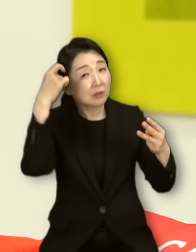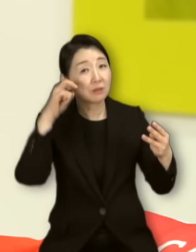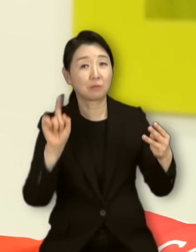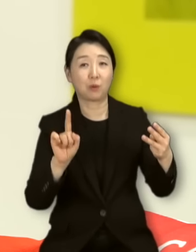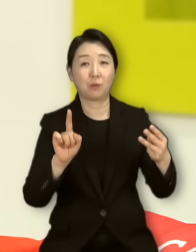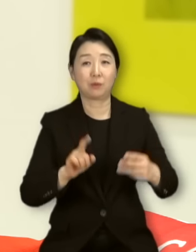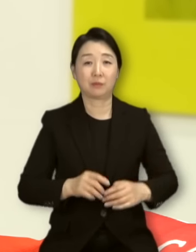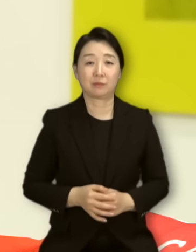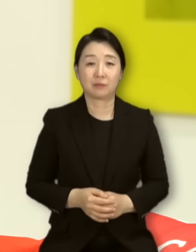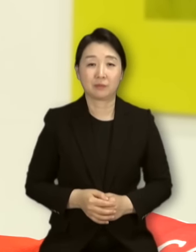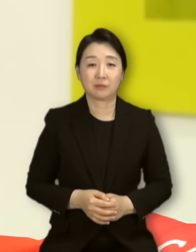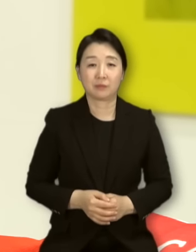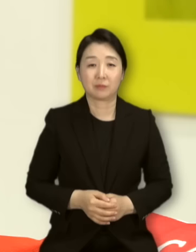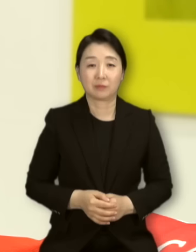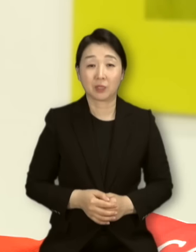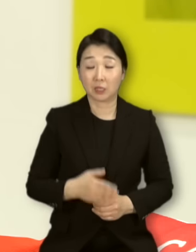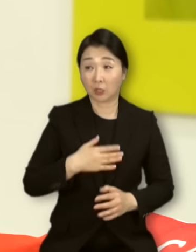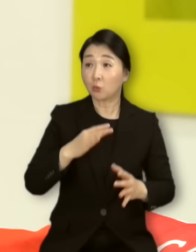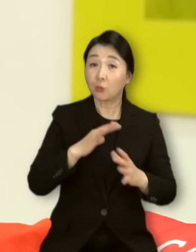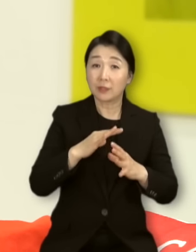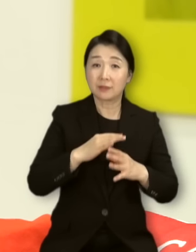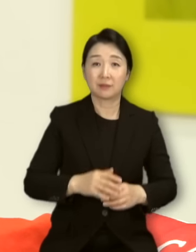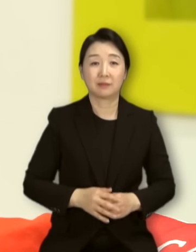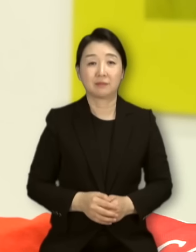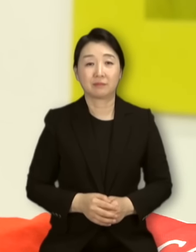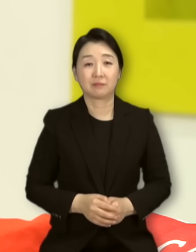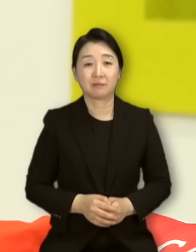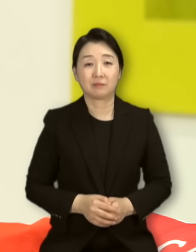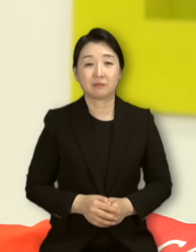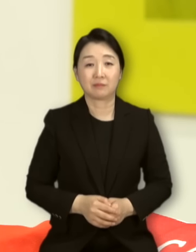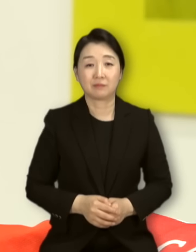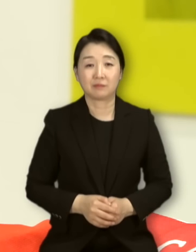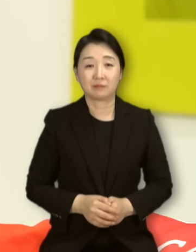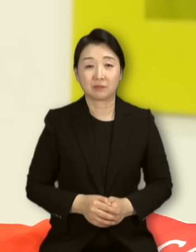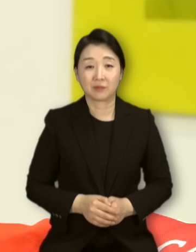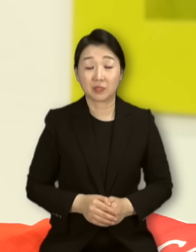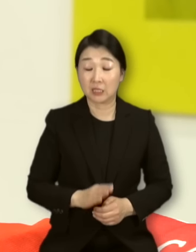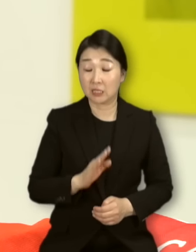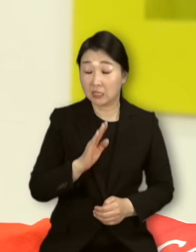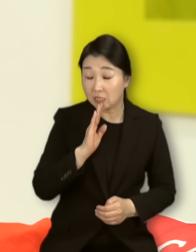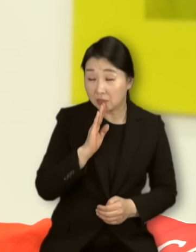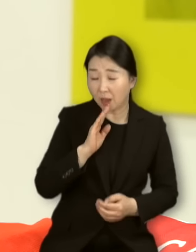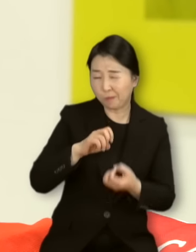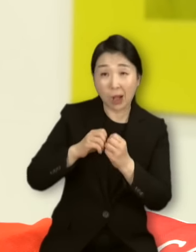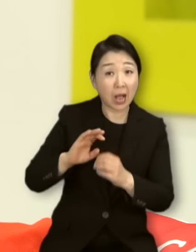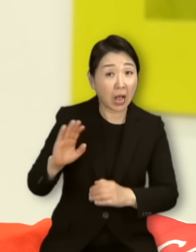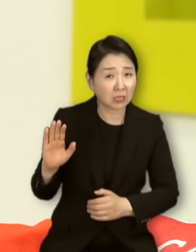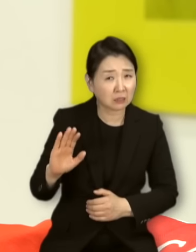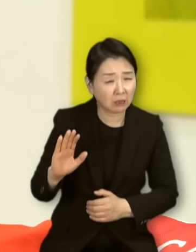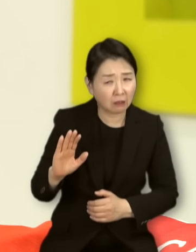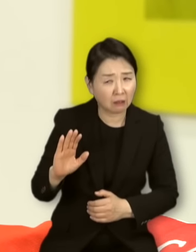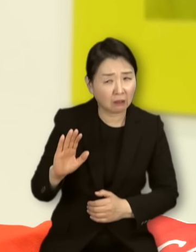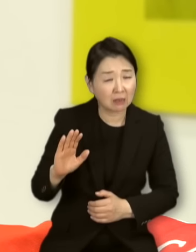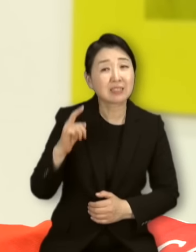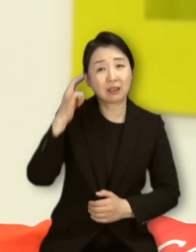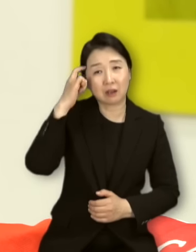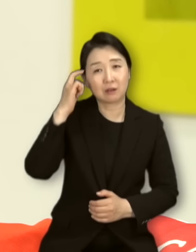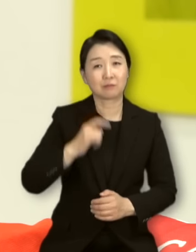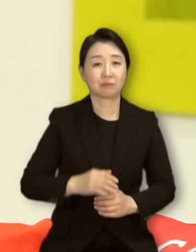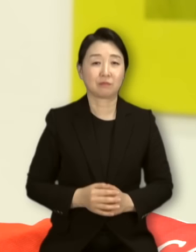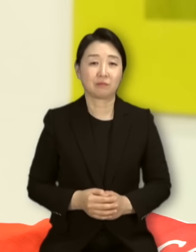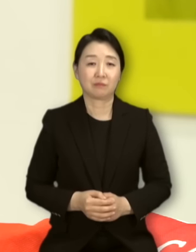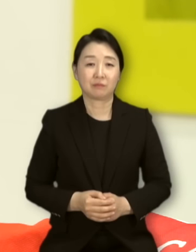기도 제목이었는데 그걸 하신 거 아니에요 저도 깜짝 놀랐죠 어 설마 진짜 꾸며낸 거 아니고 막 이제 그랬 수